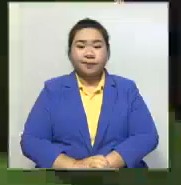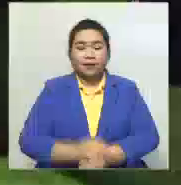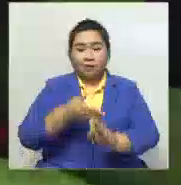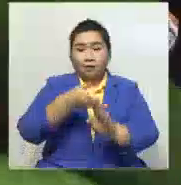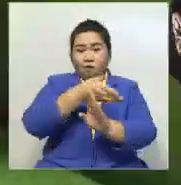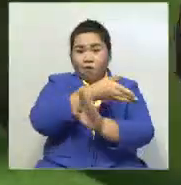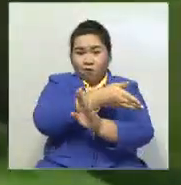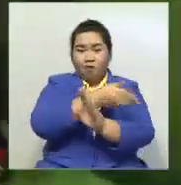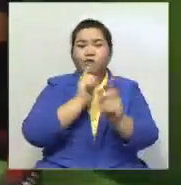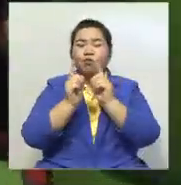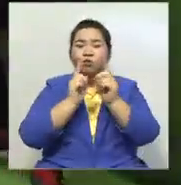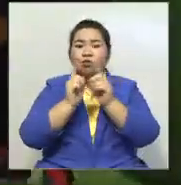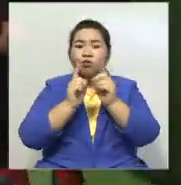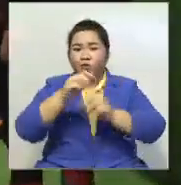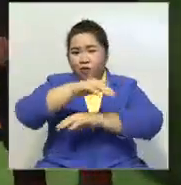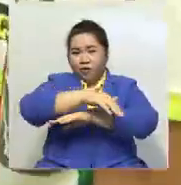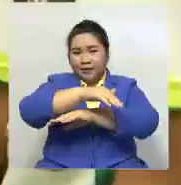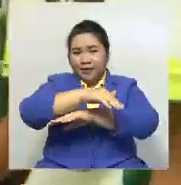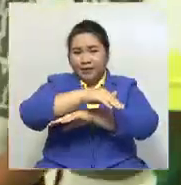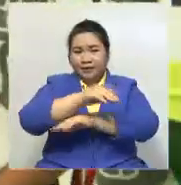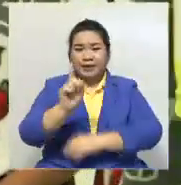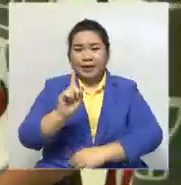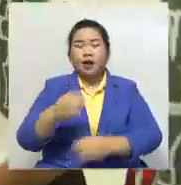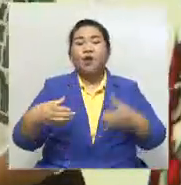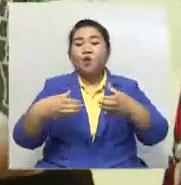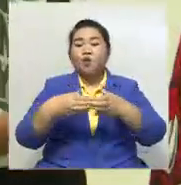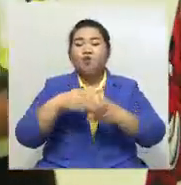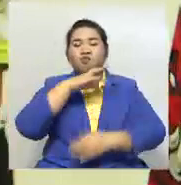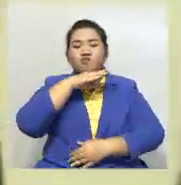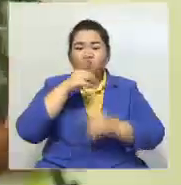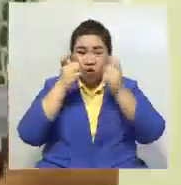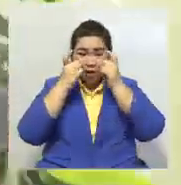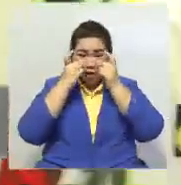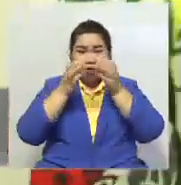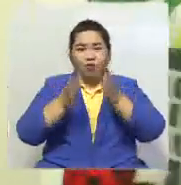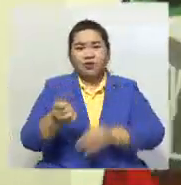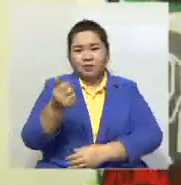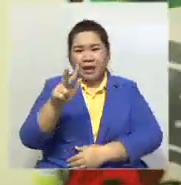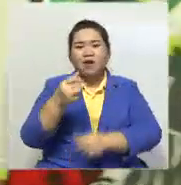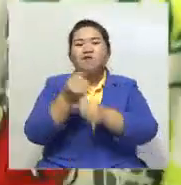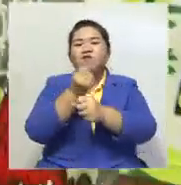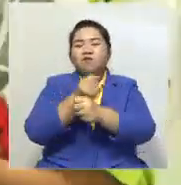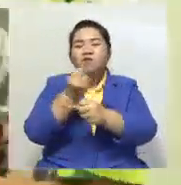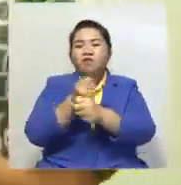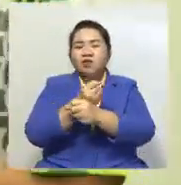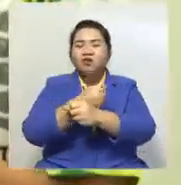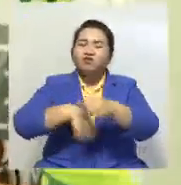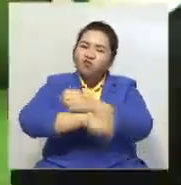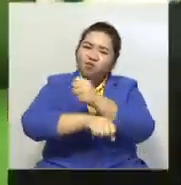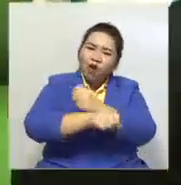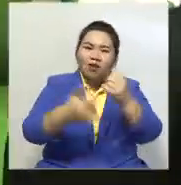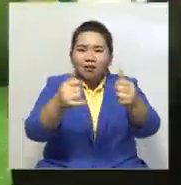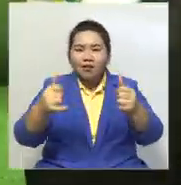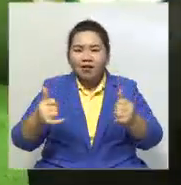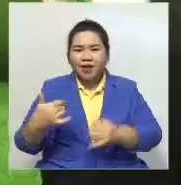โดยก่อนที่จะมีการพูดคุยกันเมื่อช่วงเย็นวันนี้นะครับทีมหมูป่าทั้ง13คนก็ได้ฝึกซ้อมฟุตบอลร่วมกันโดย